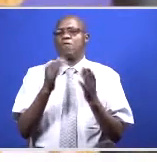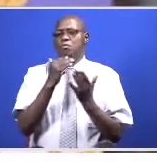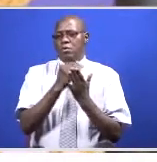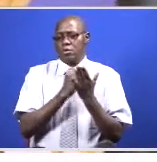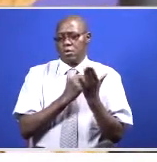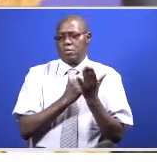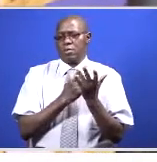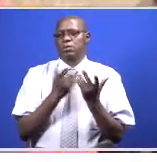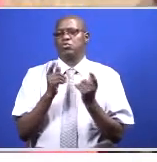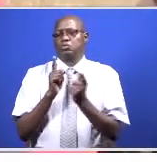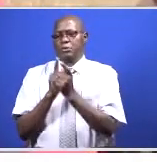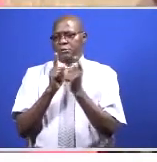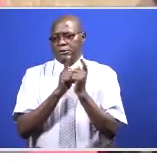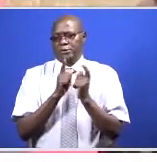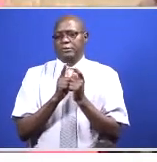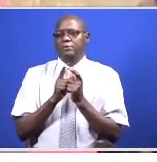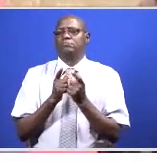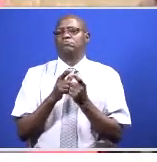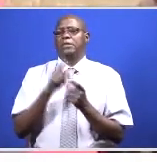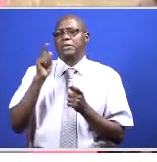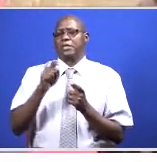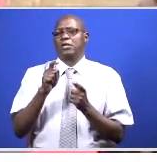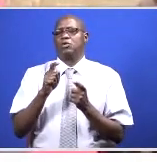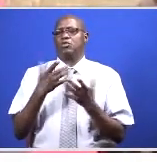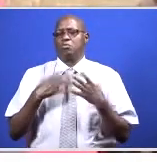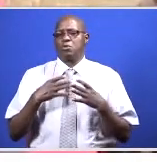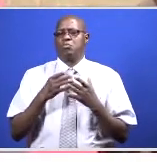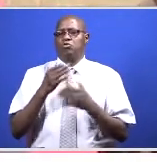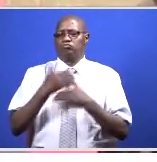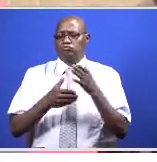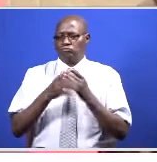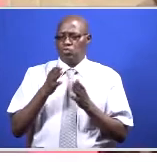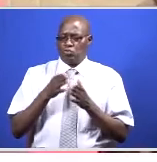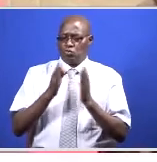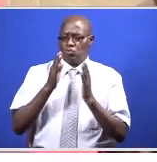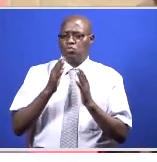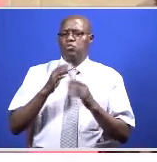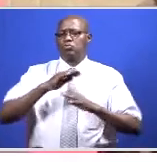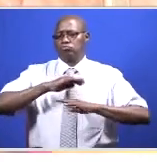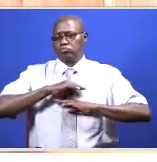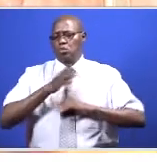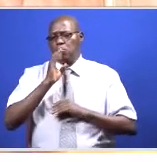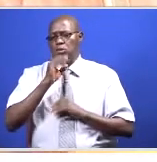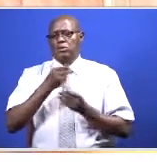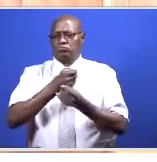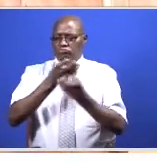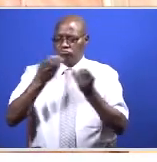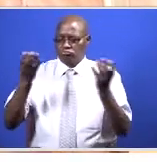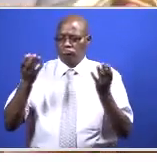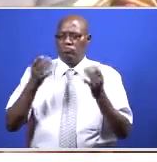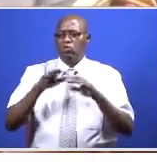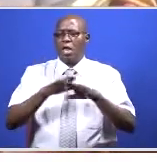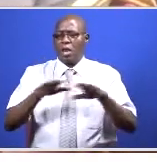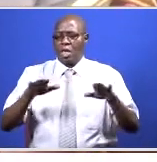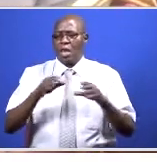the needs of the residents, including building of roads, ensuring residents have adequate water supply, solving land disputes,